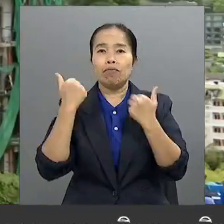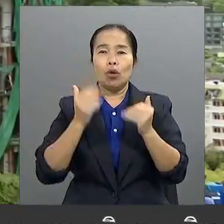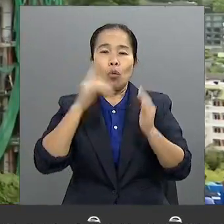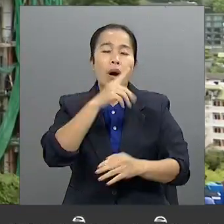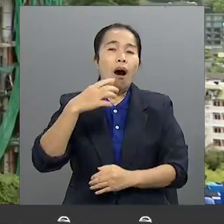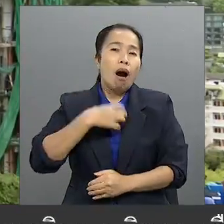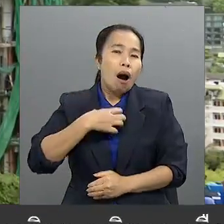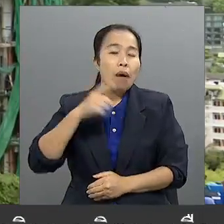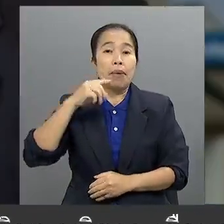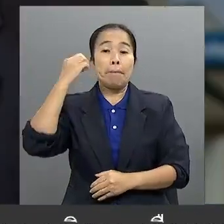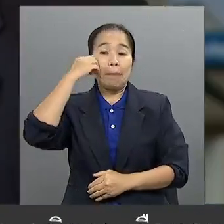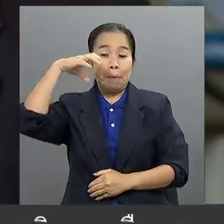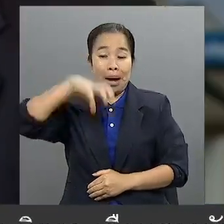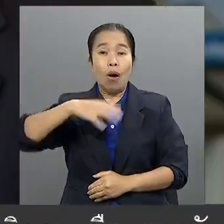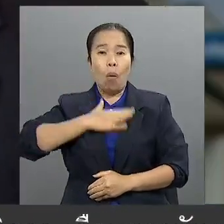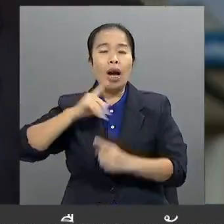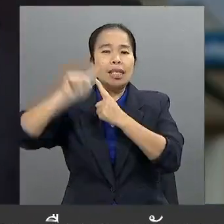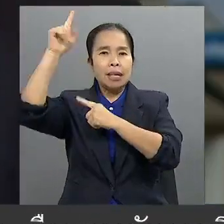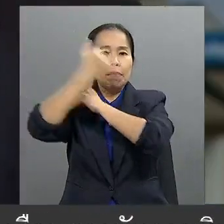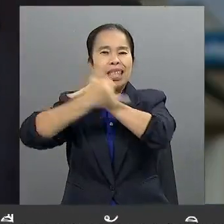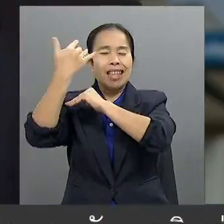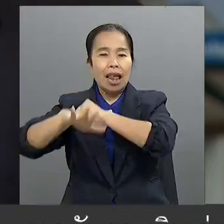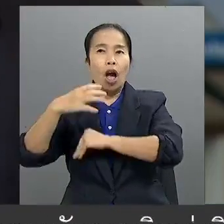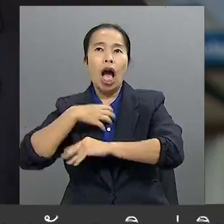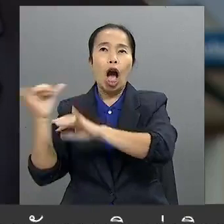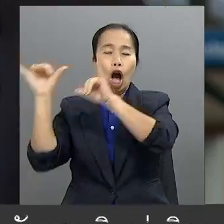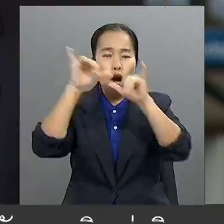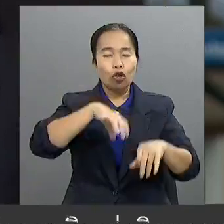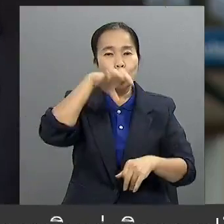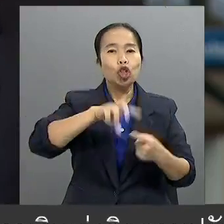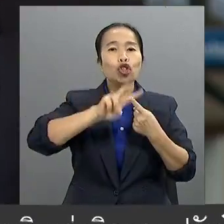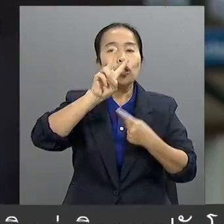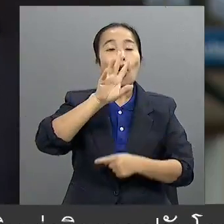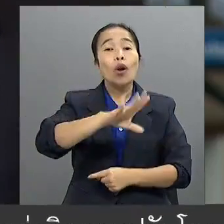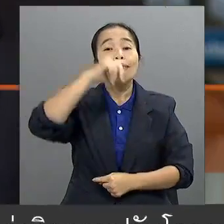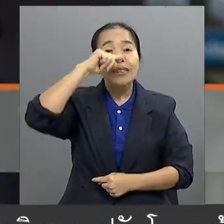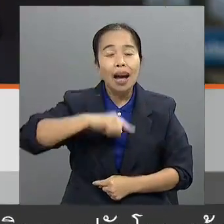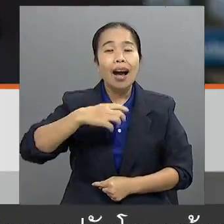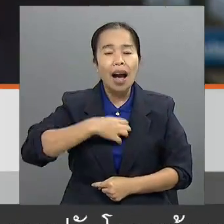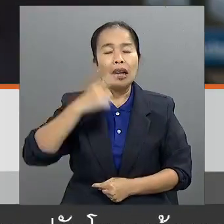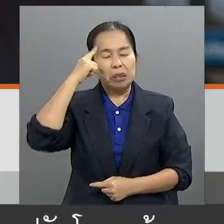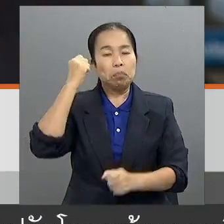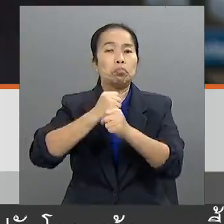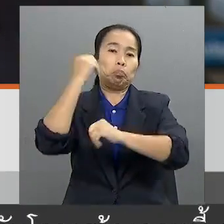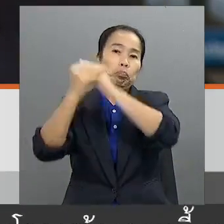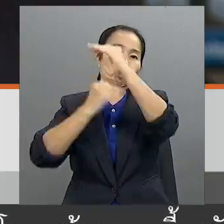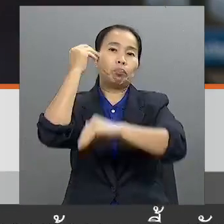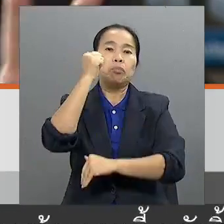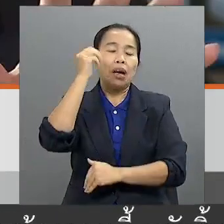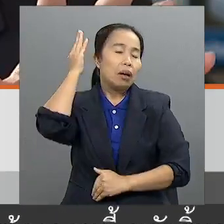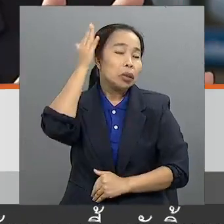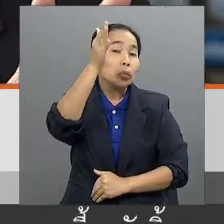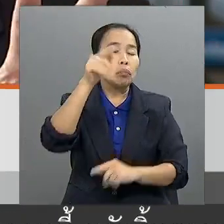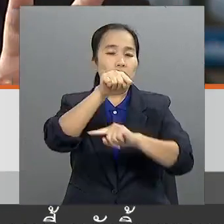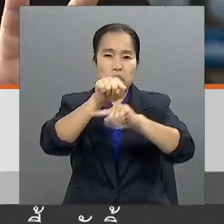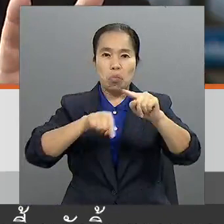เติบโตได้ดี ผมมั่นใจครับอันนี้น่าจะโตได้เป็น 100% 200% ในอนาคตนะครับถ้าสถาน